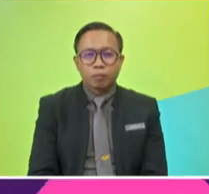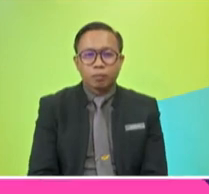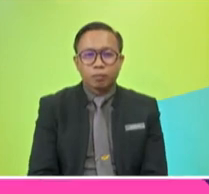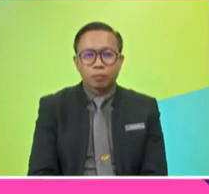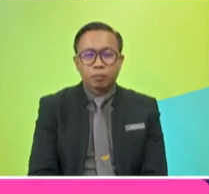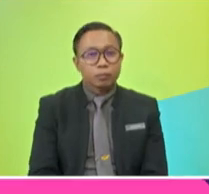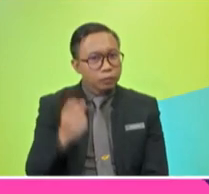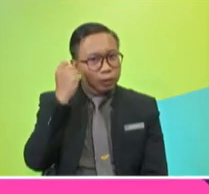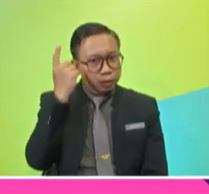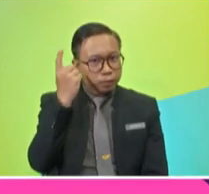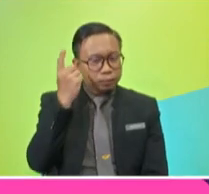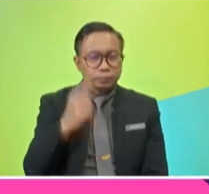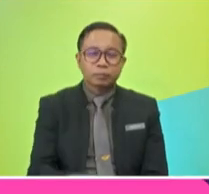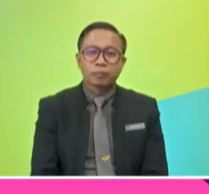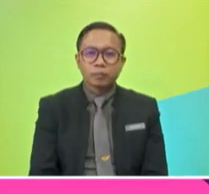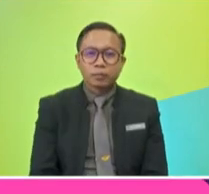paham